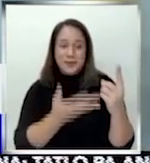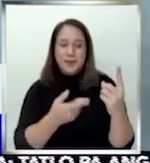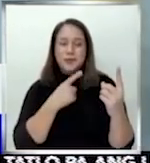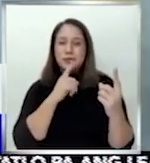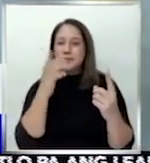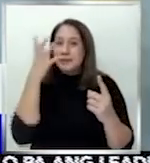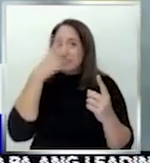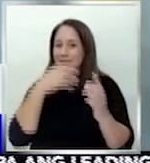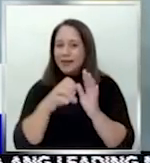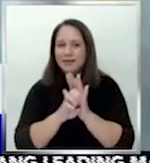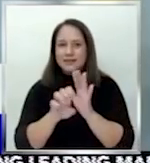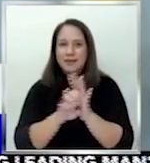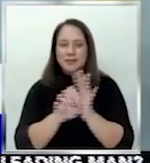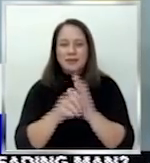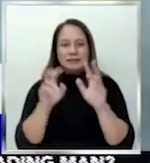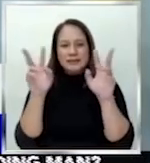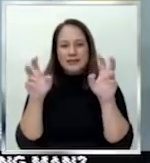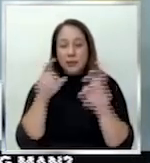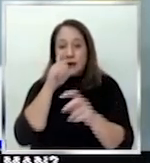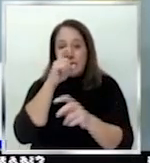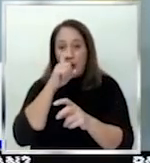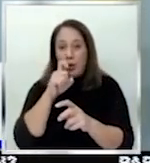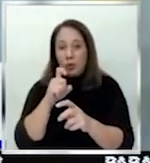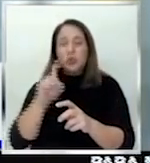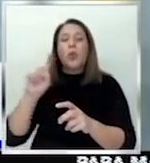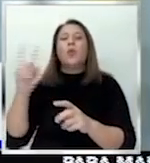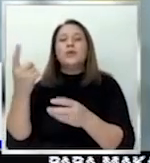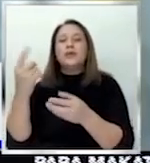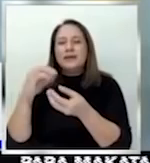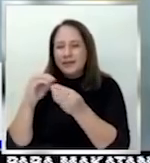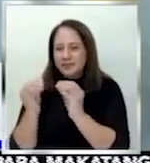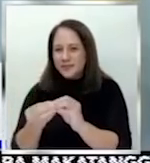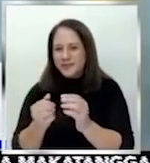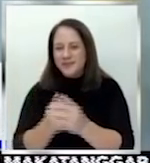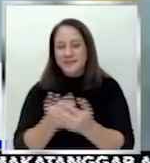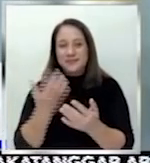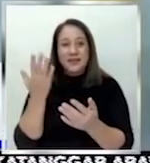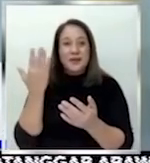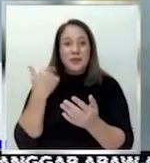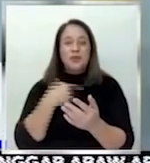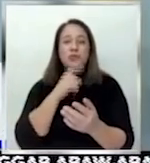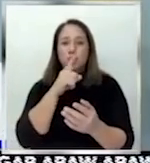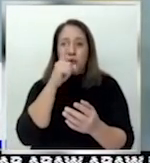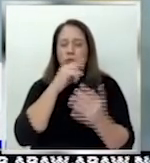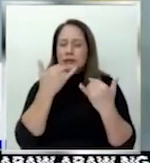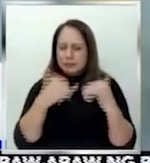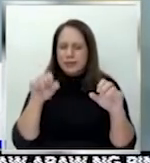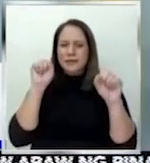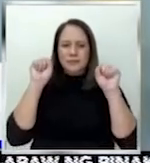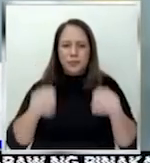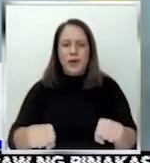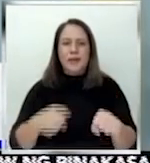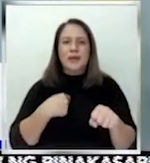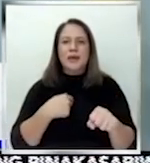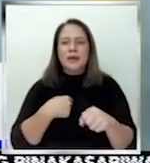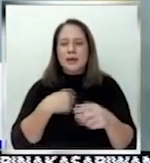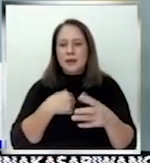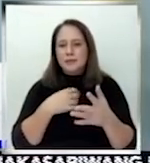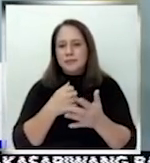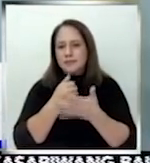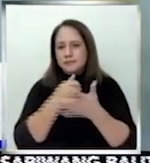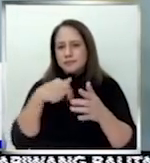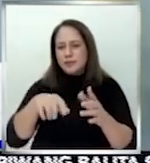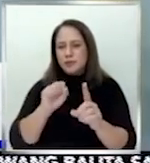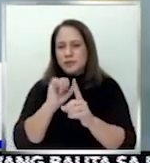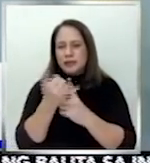halimbawa ng kasabihang age is really just a number. Patunay na kahit may edad na ay pwede pa rin maging produktibo sa lipunan at kumita pa rin